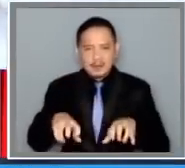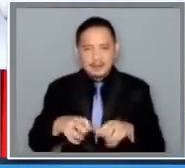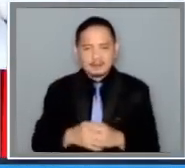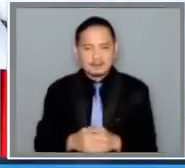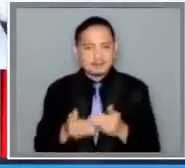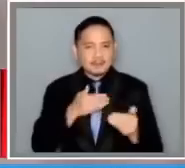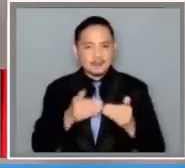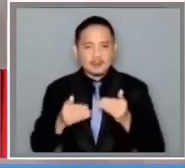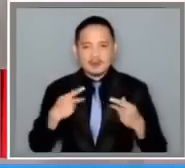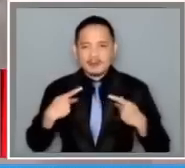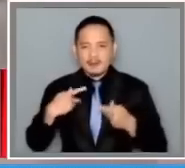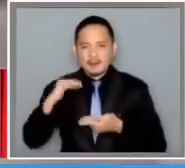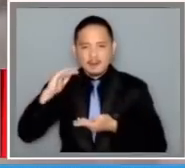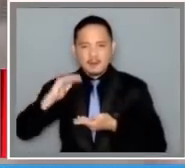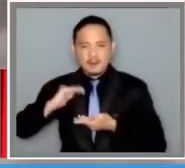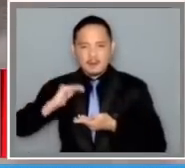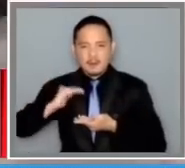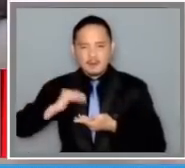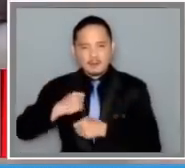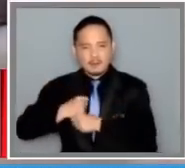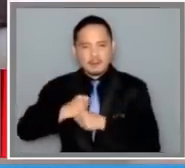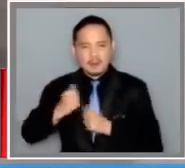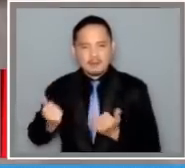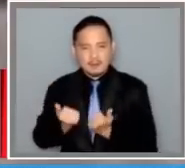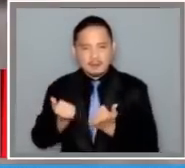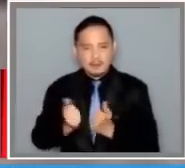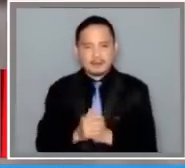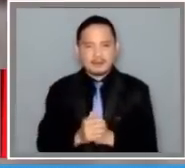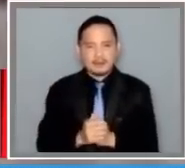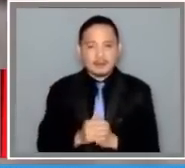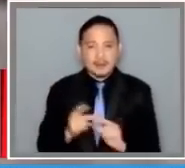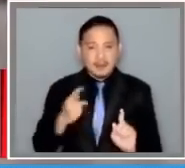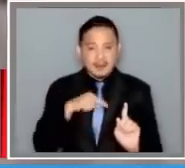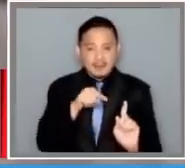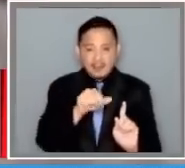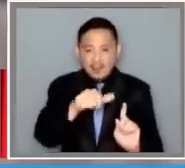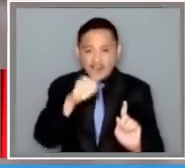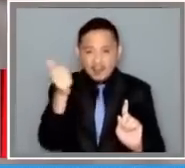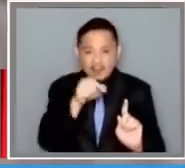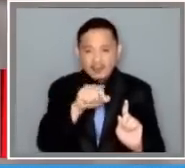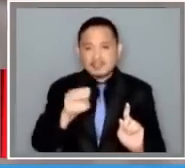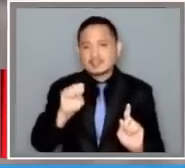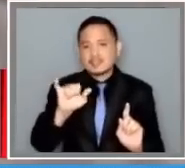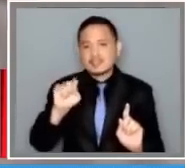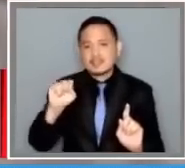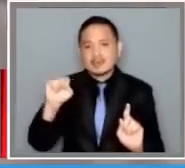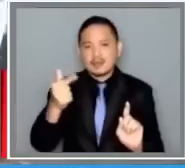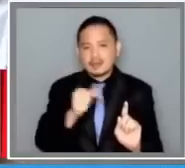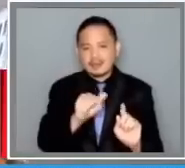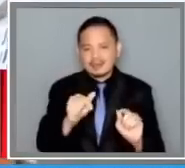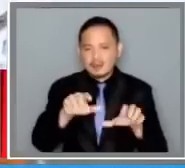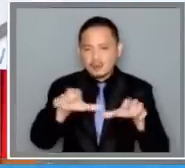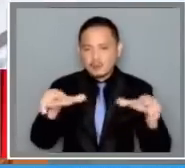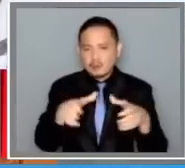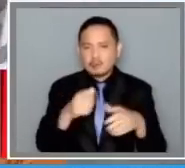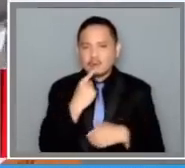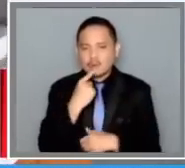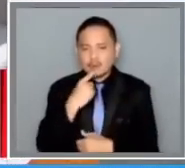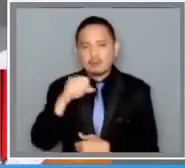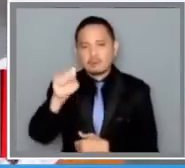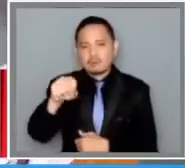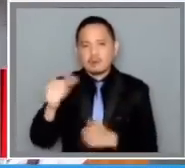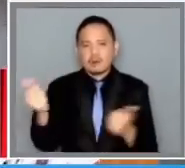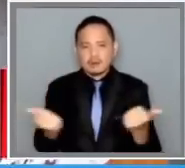egg production. Positibo naman ang samang industriya ng agrikultura o SINAG na mananatiling matatag ang supply at presyo ng itlog